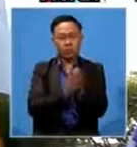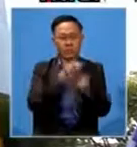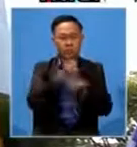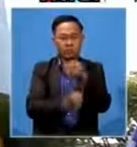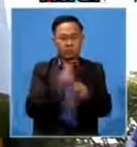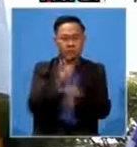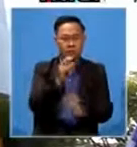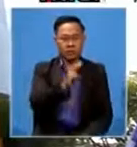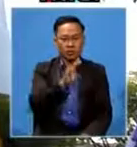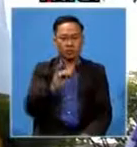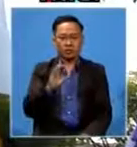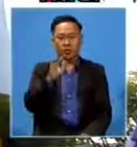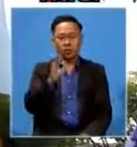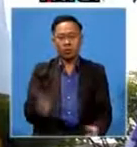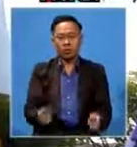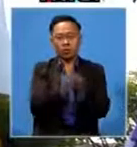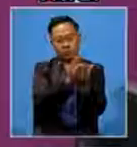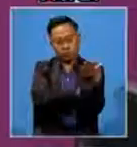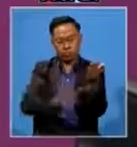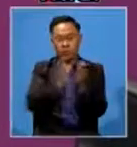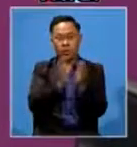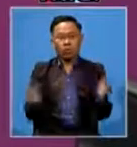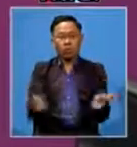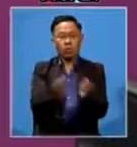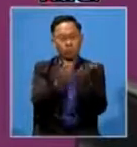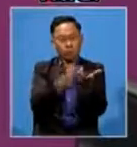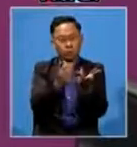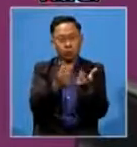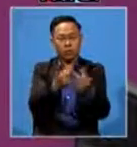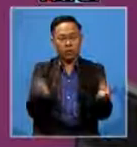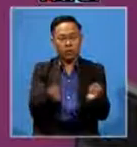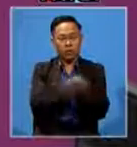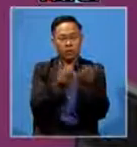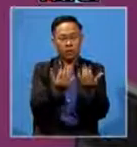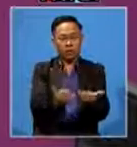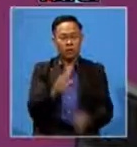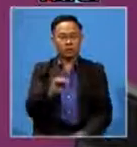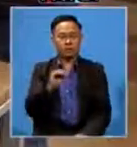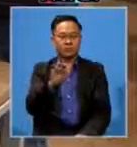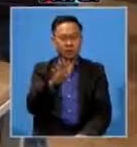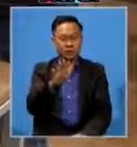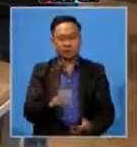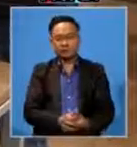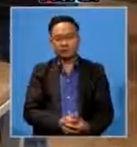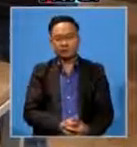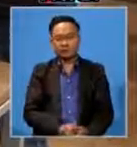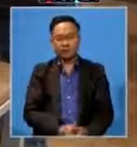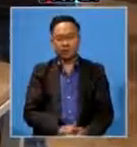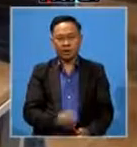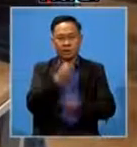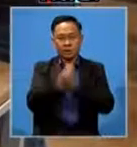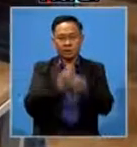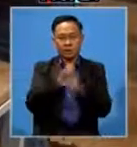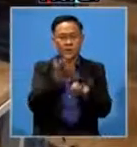ตั้งศูนย์บริการจัดหางานเพื่อคนไทย Smart Job Center แล้วจำนวน44แห่งและในปีงบประมา